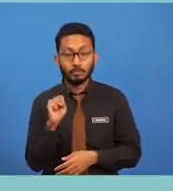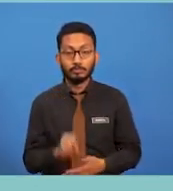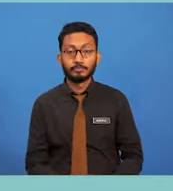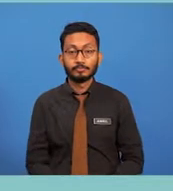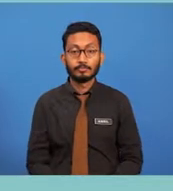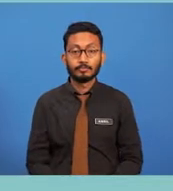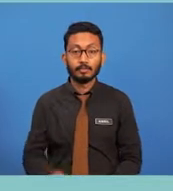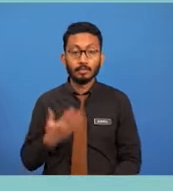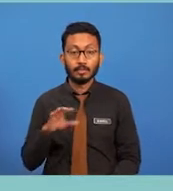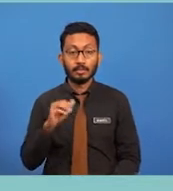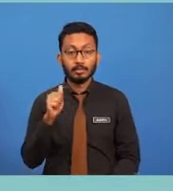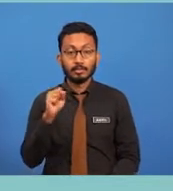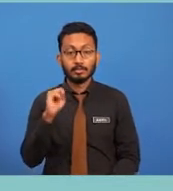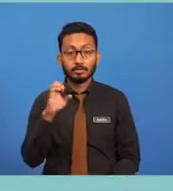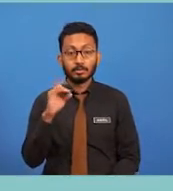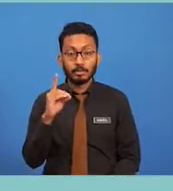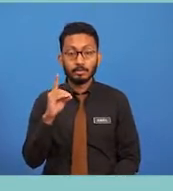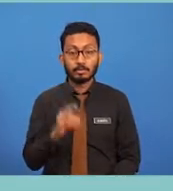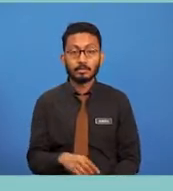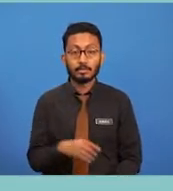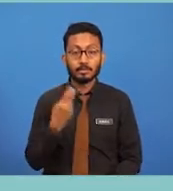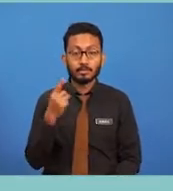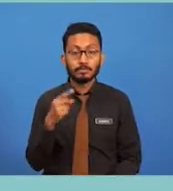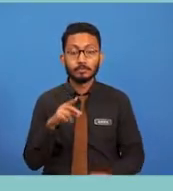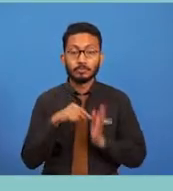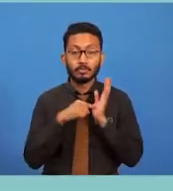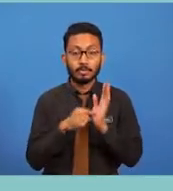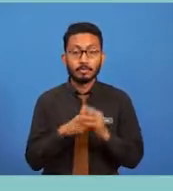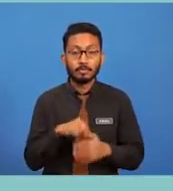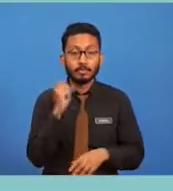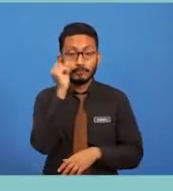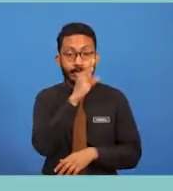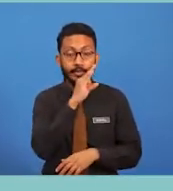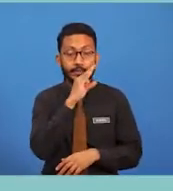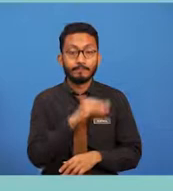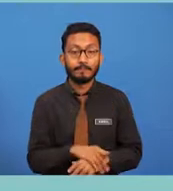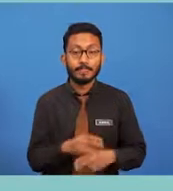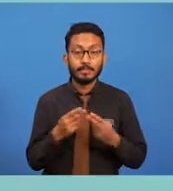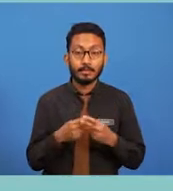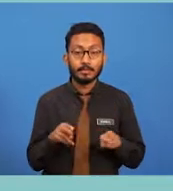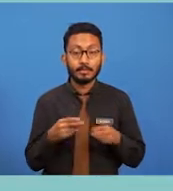Asid hanya menunjukkan sifat keasidannya dengan kehadiran air.